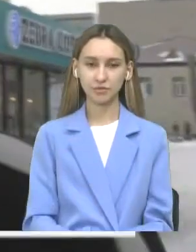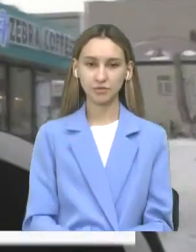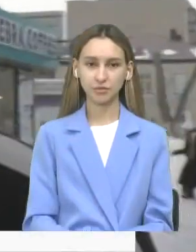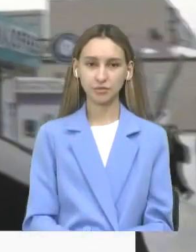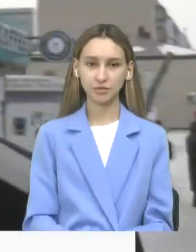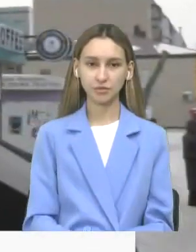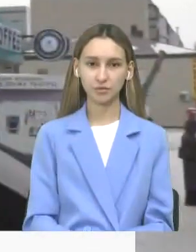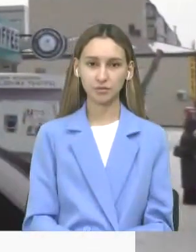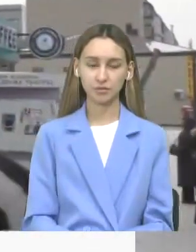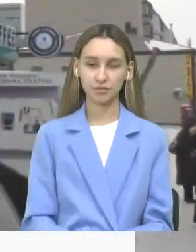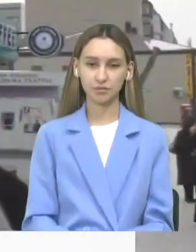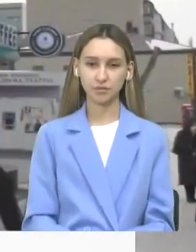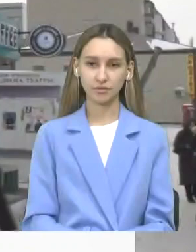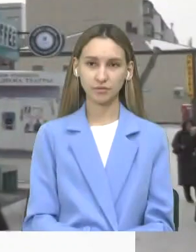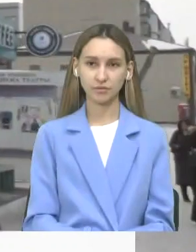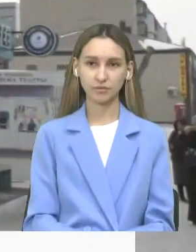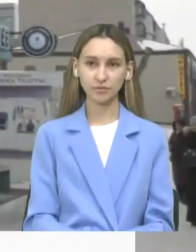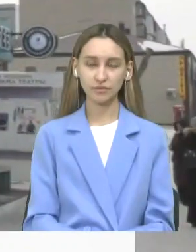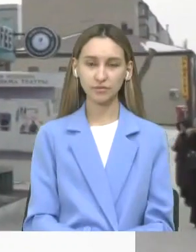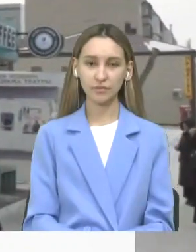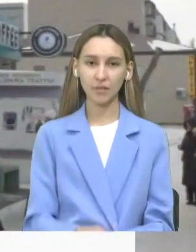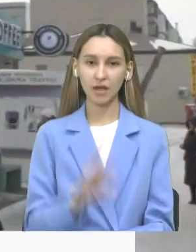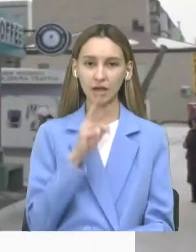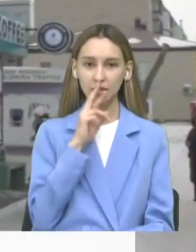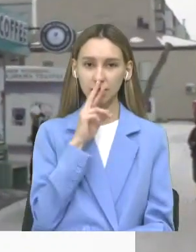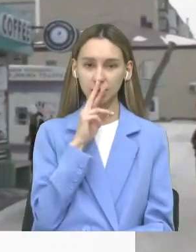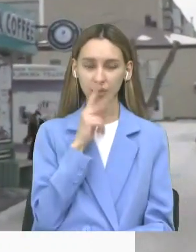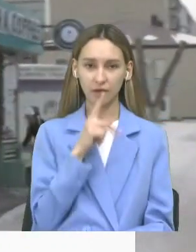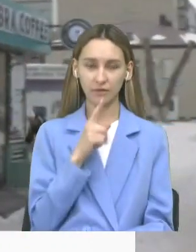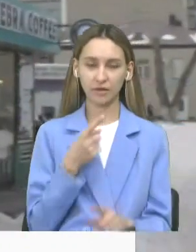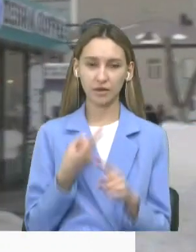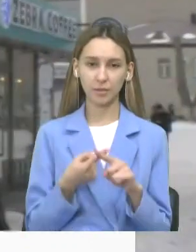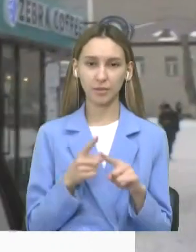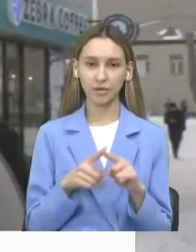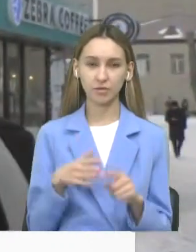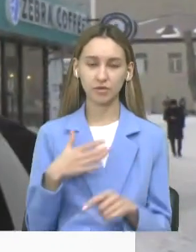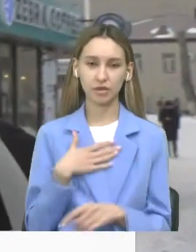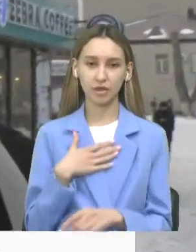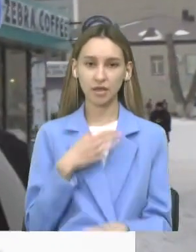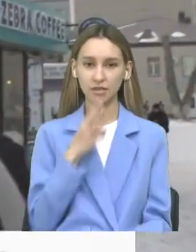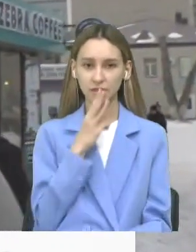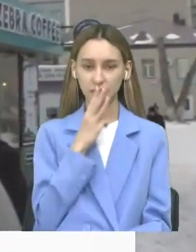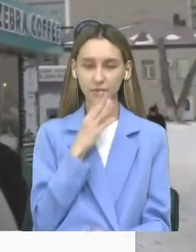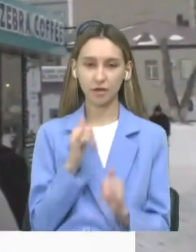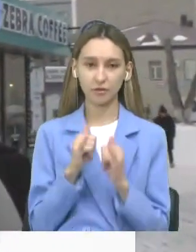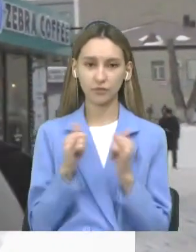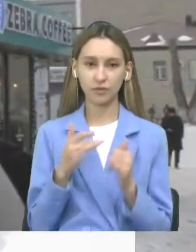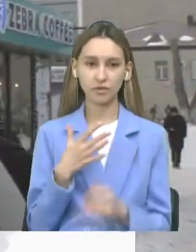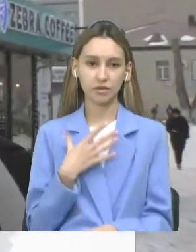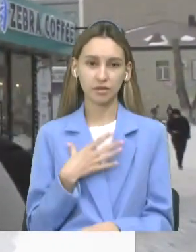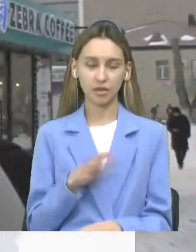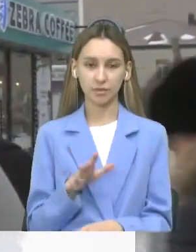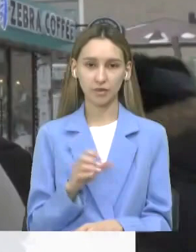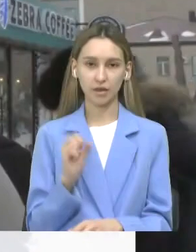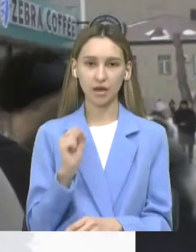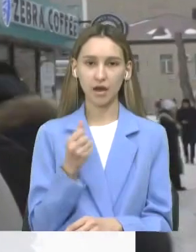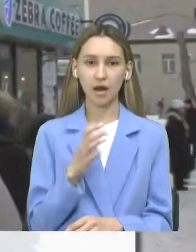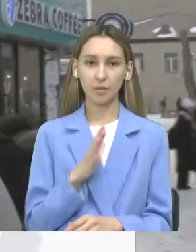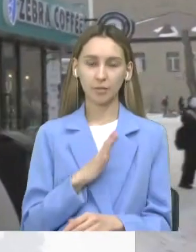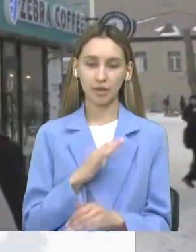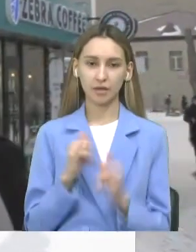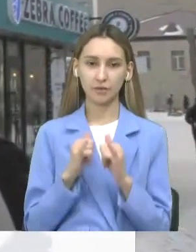100 теңге өскен особо қатты олай өзгеріс бермейді, өйткені қалай айтсам болады,